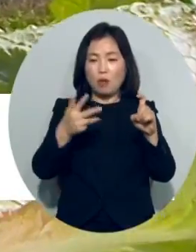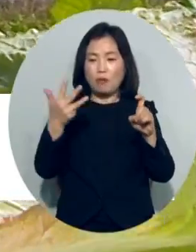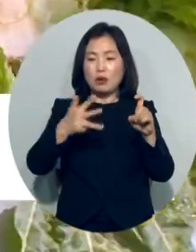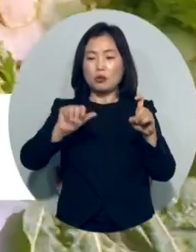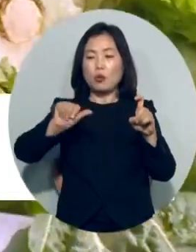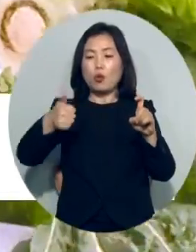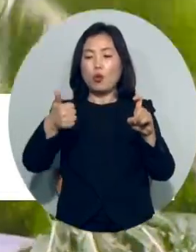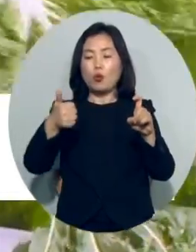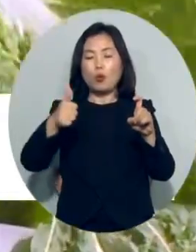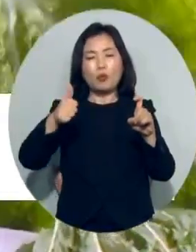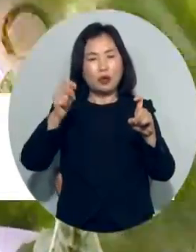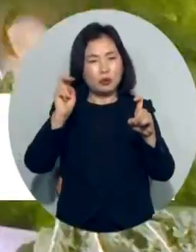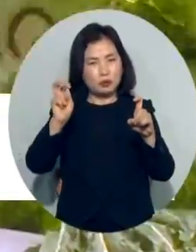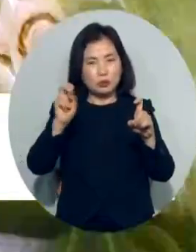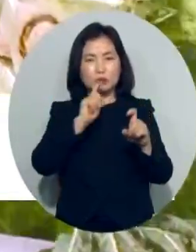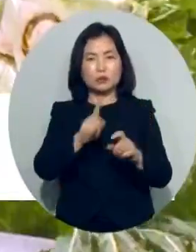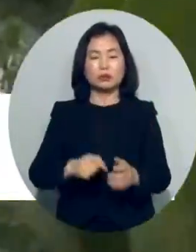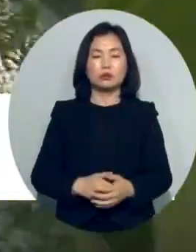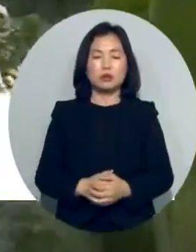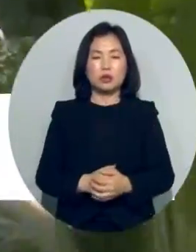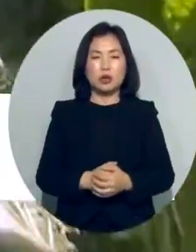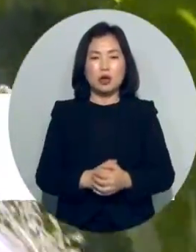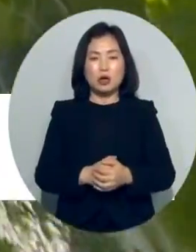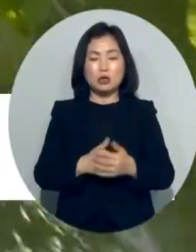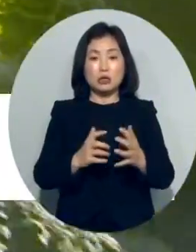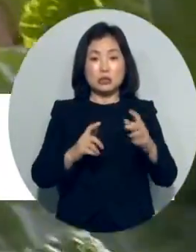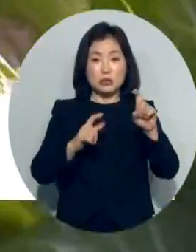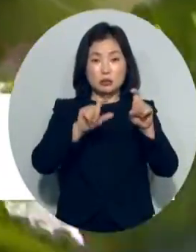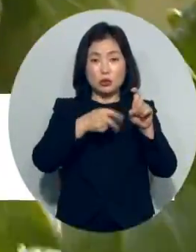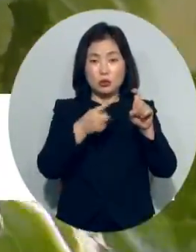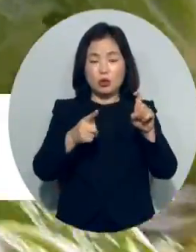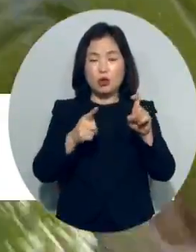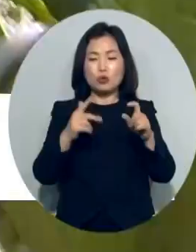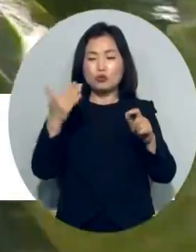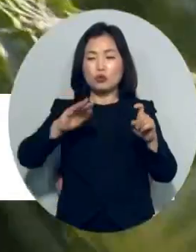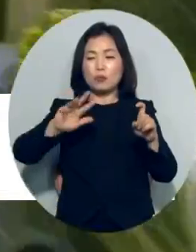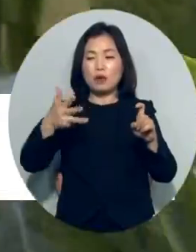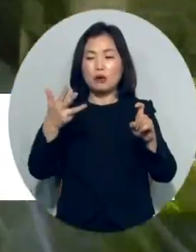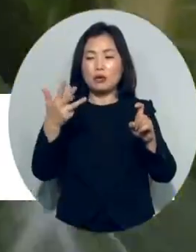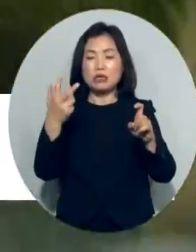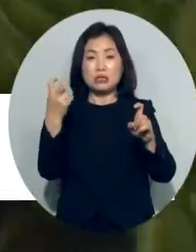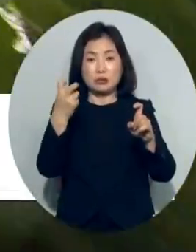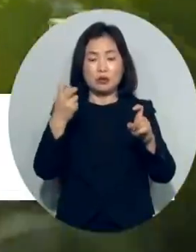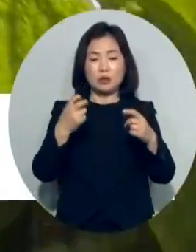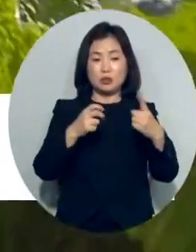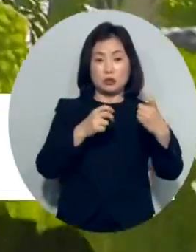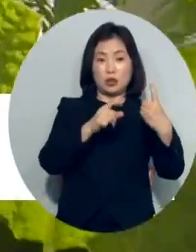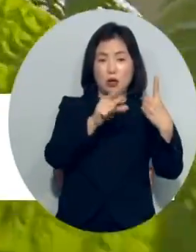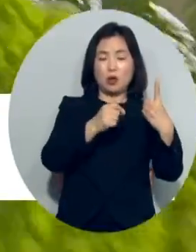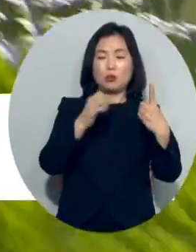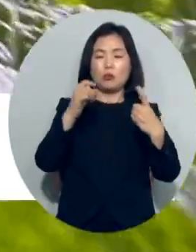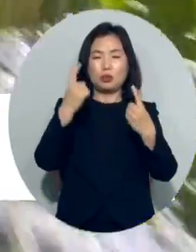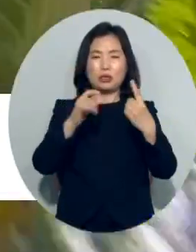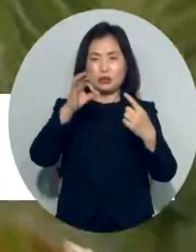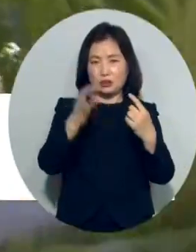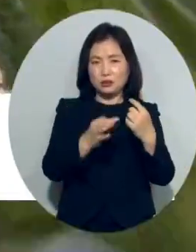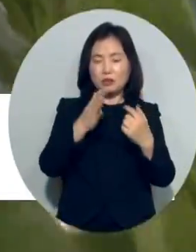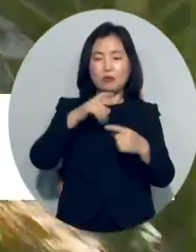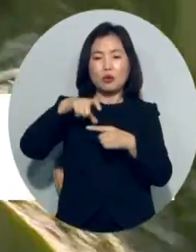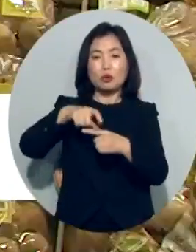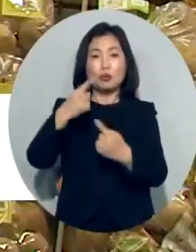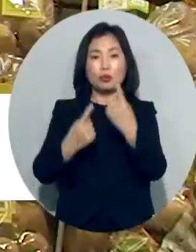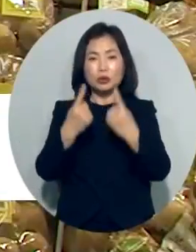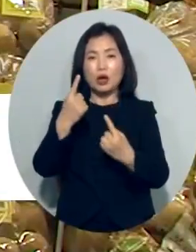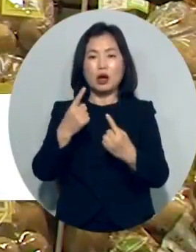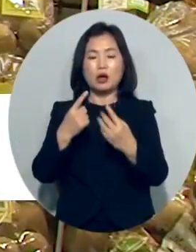8,500원 1 것으로 전망했습니다 10kg 다음 9820 원이었던 지난 될 보다는 낮지만 평년보다 는